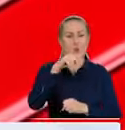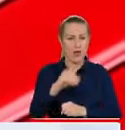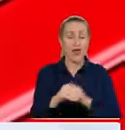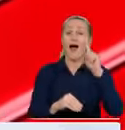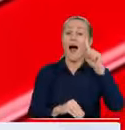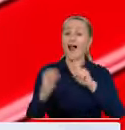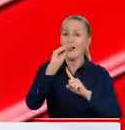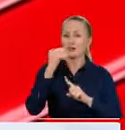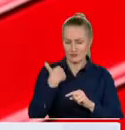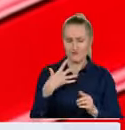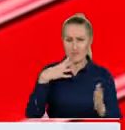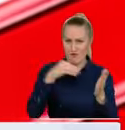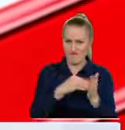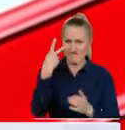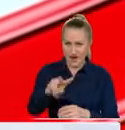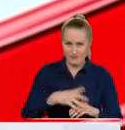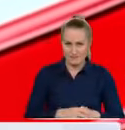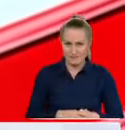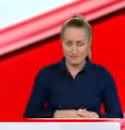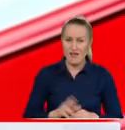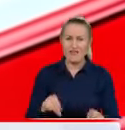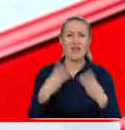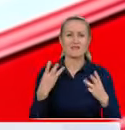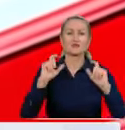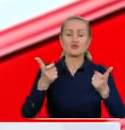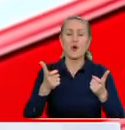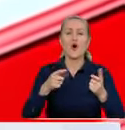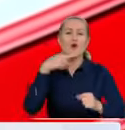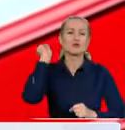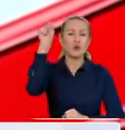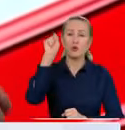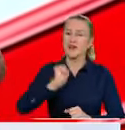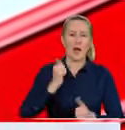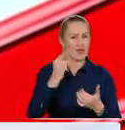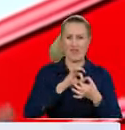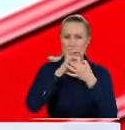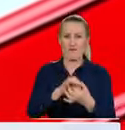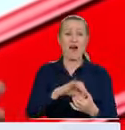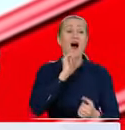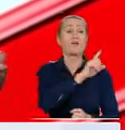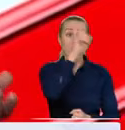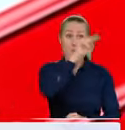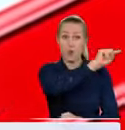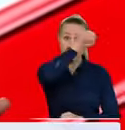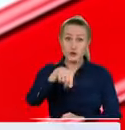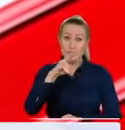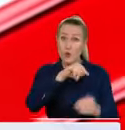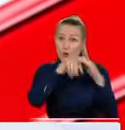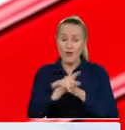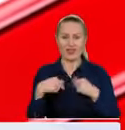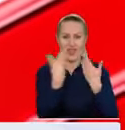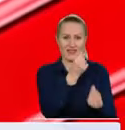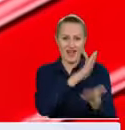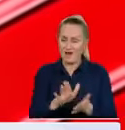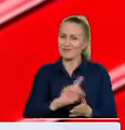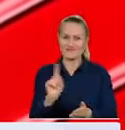jeszcze raz powtarzam, najważniejsze jest to, żeby tego socjalizmu nie wprowadzać i tym przyjezdnym nie dawać za darmo pieniędzy. Wtedy